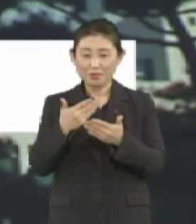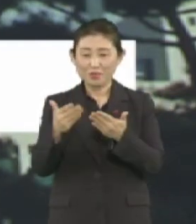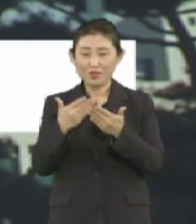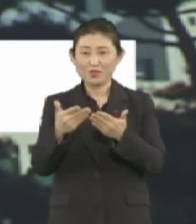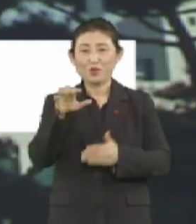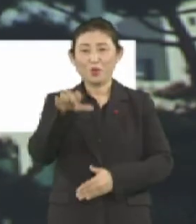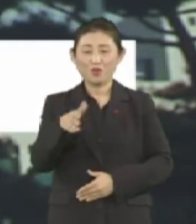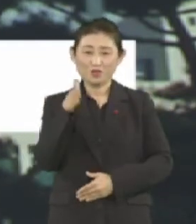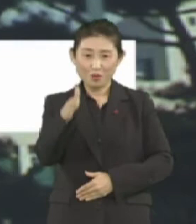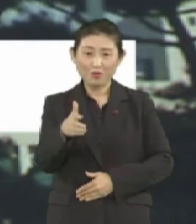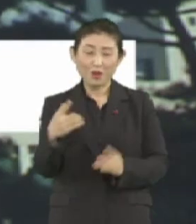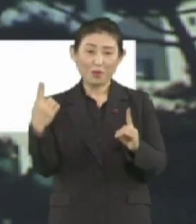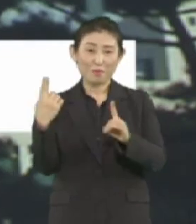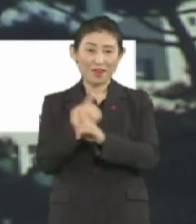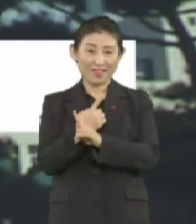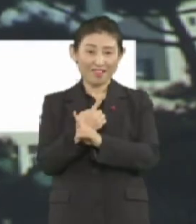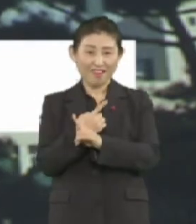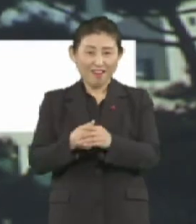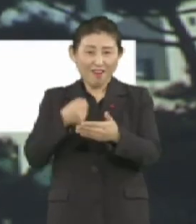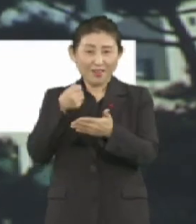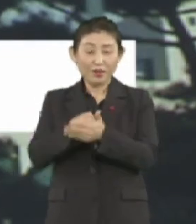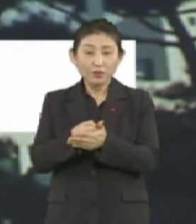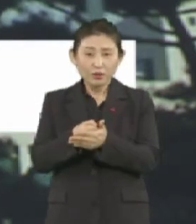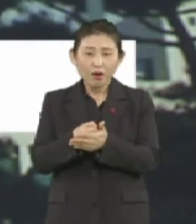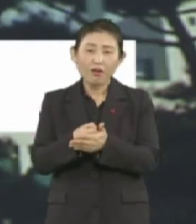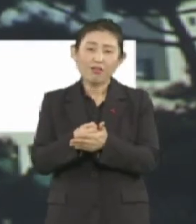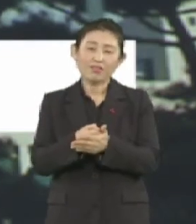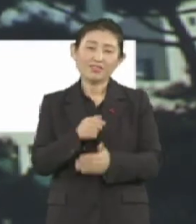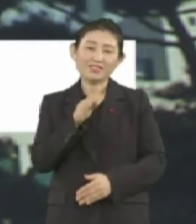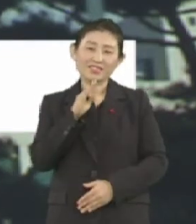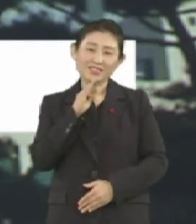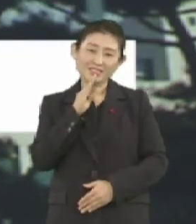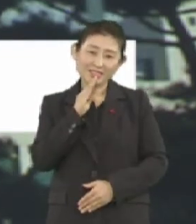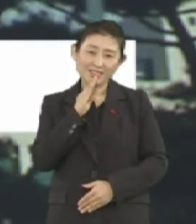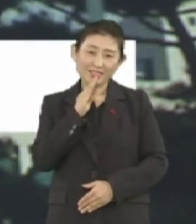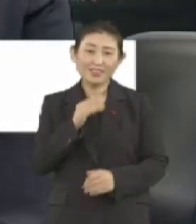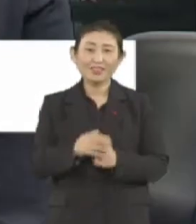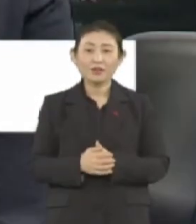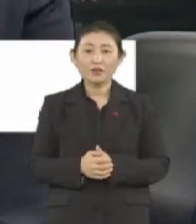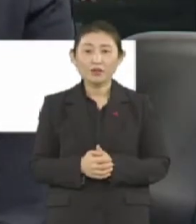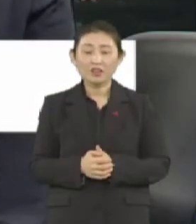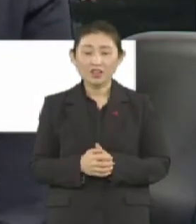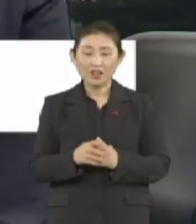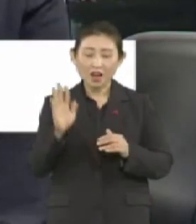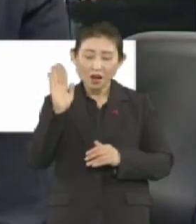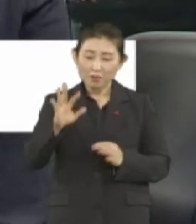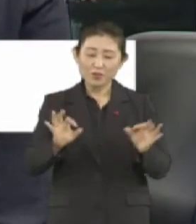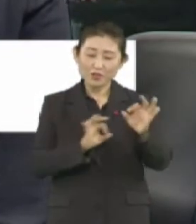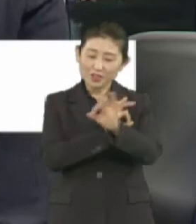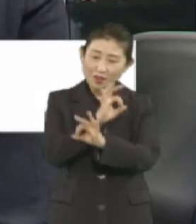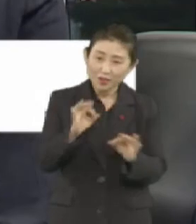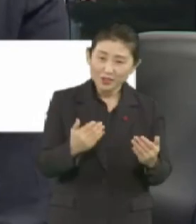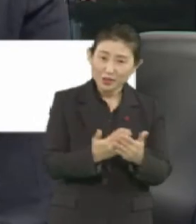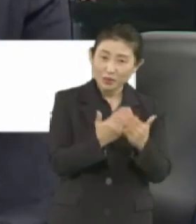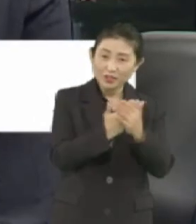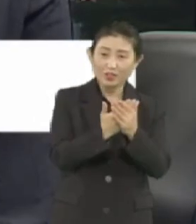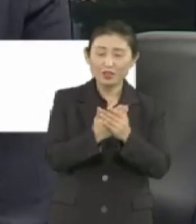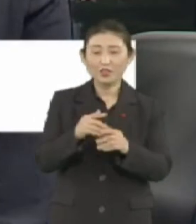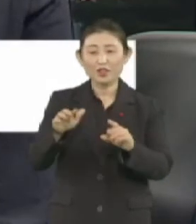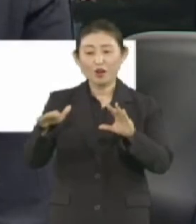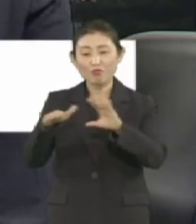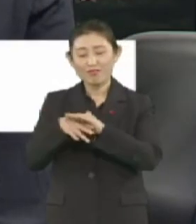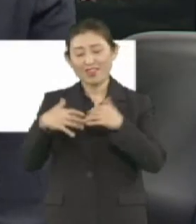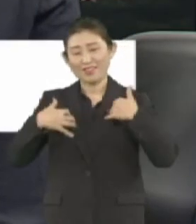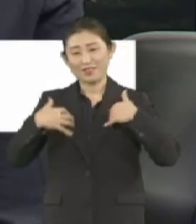형태로 새롭게 그곳이 새 단장을 하게 된 것은 상징적으로나 또 지역 경제 문화적인 측면에서 매우 큰